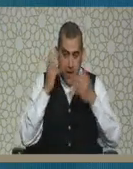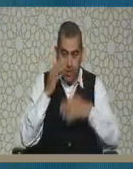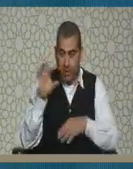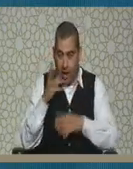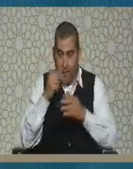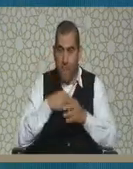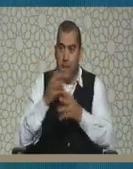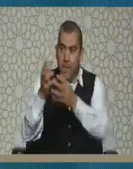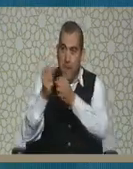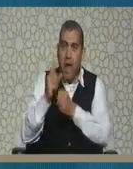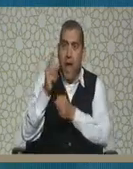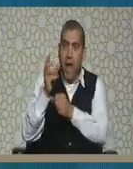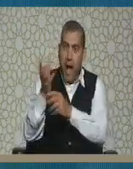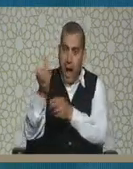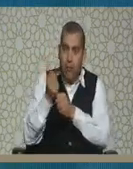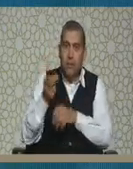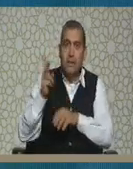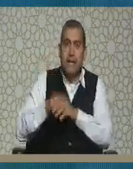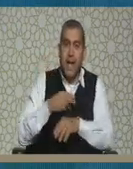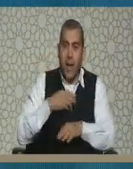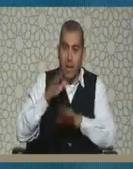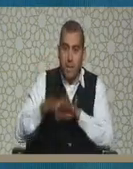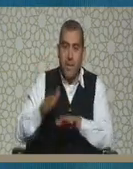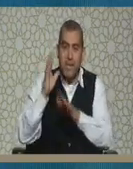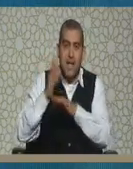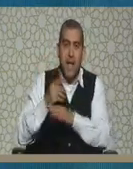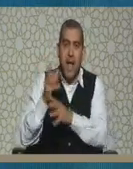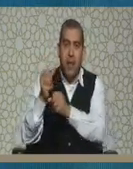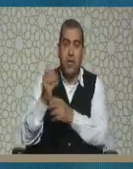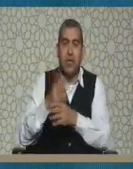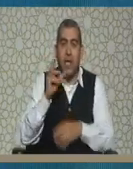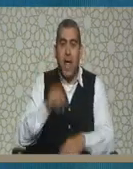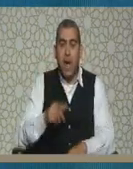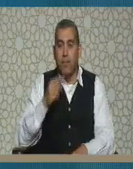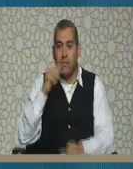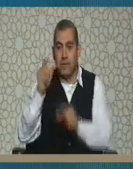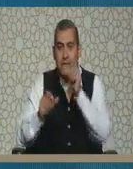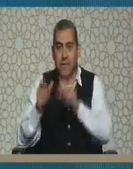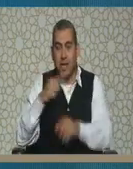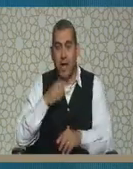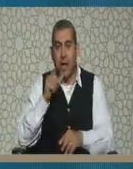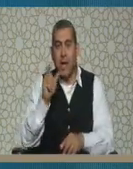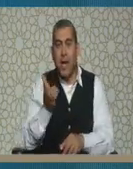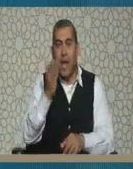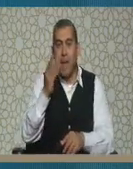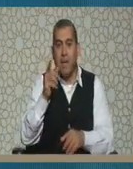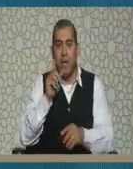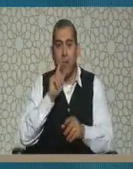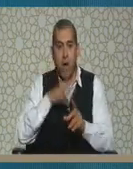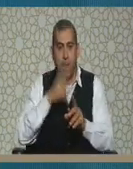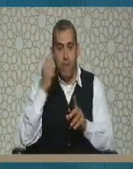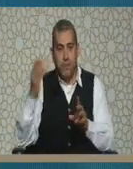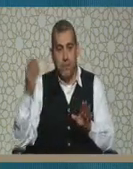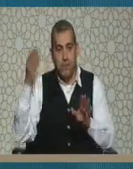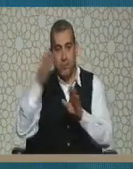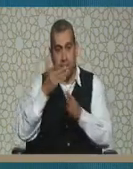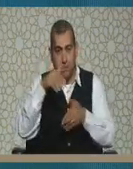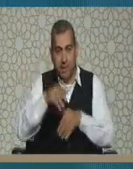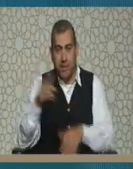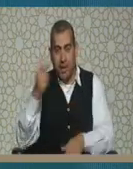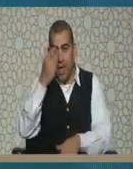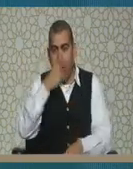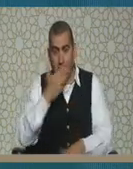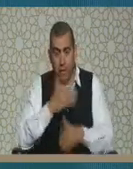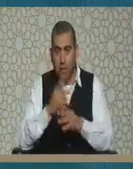يفسر لك ان بعض الاحيان لما بنروح عند حضره النبي نبكي مع ان احنا في لقاء يبقى ايه اللي حاصل لان في